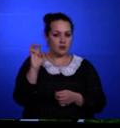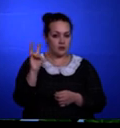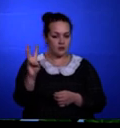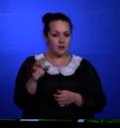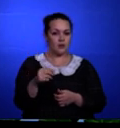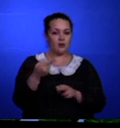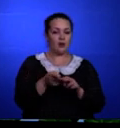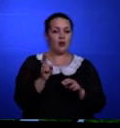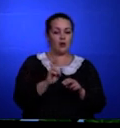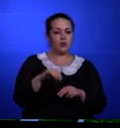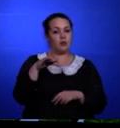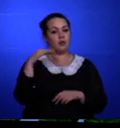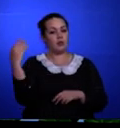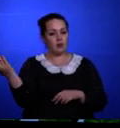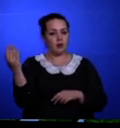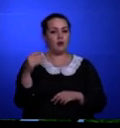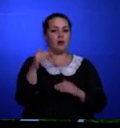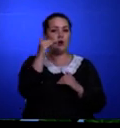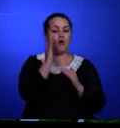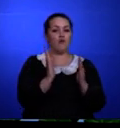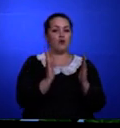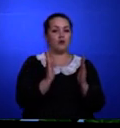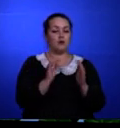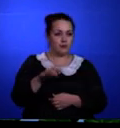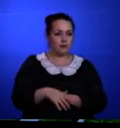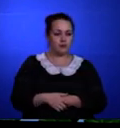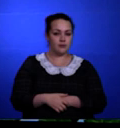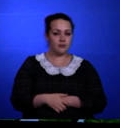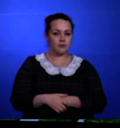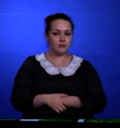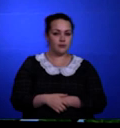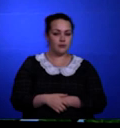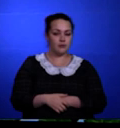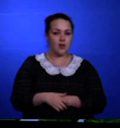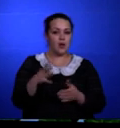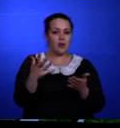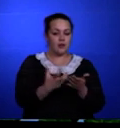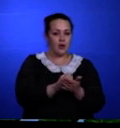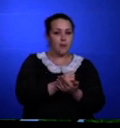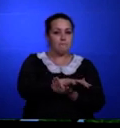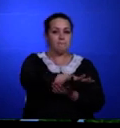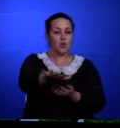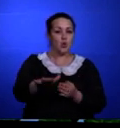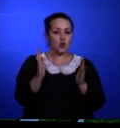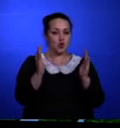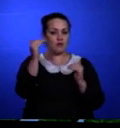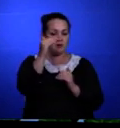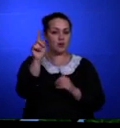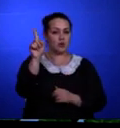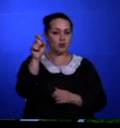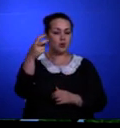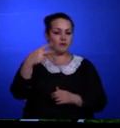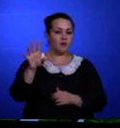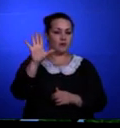эта сторона нашего квадрата а теперь найдем площадь квадрата сто двадцать